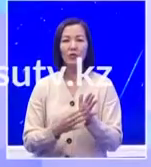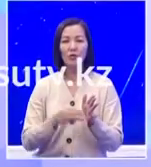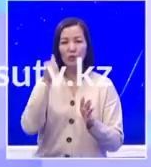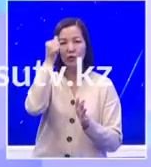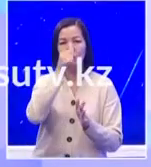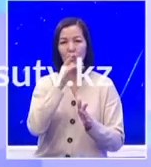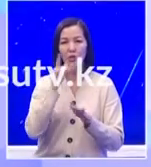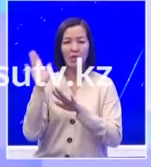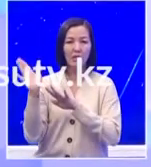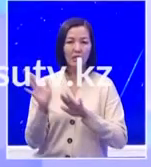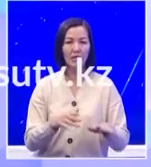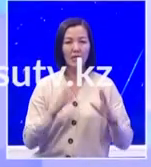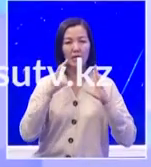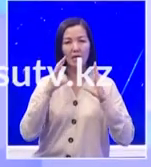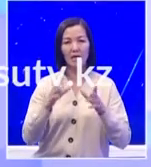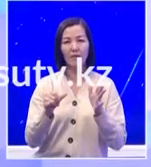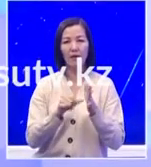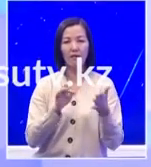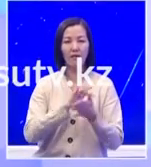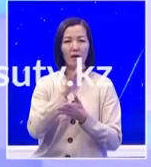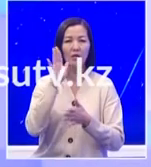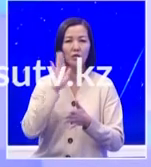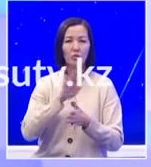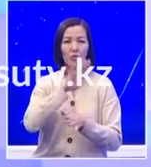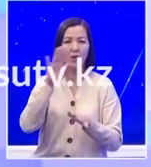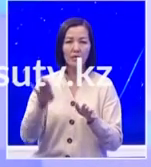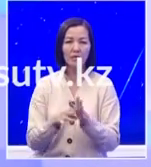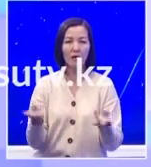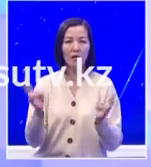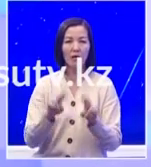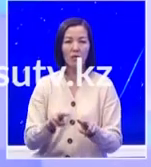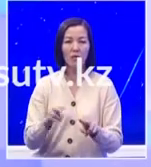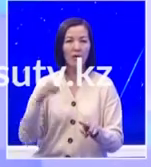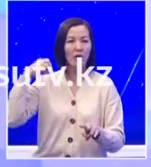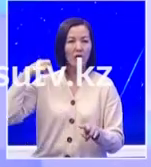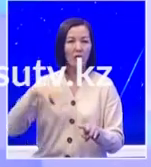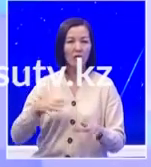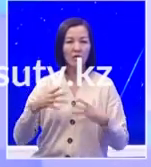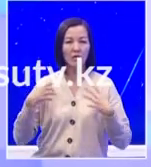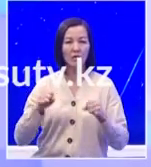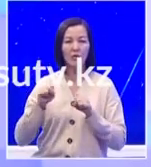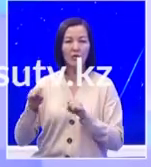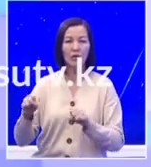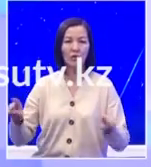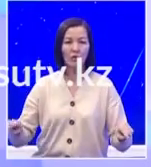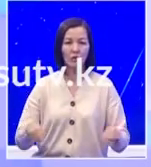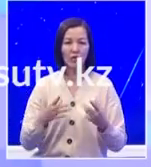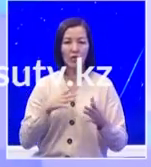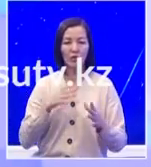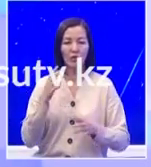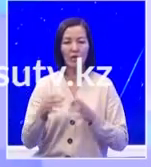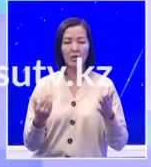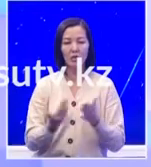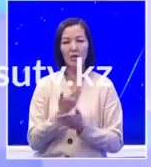Тоғыз жылдан кейін әлемнің 6 қаласы су астында қалуы мүмкін. Ал Ауғанстанда денсаулық сақтау саласы біртіндеп жандануда. Осы және өзге де